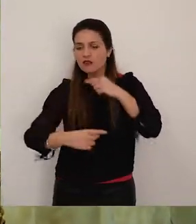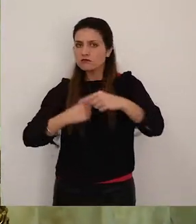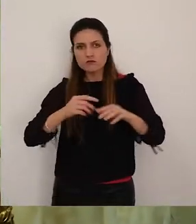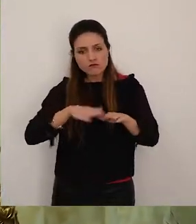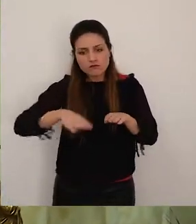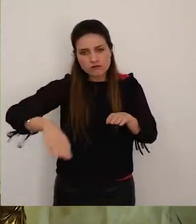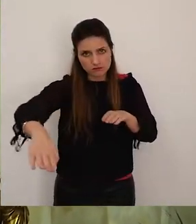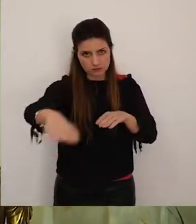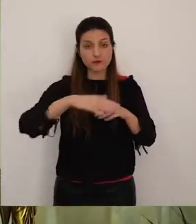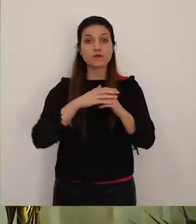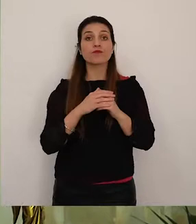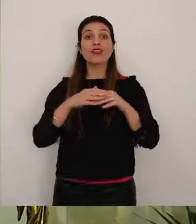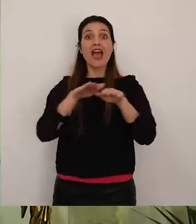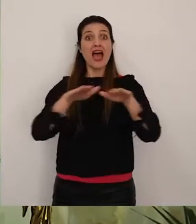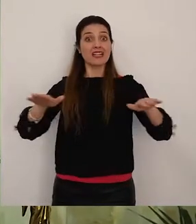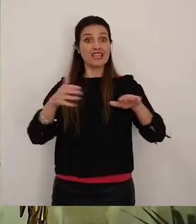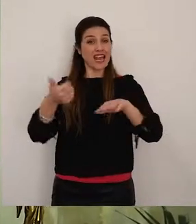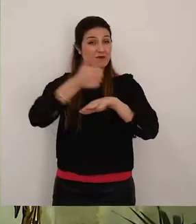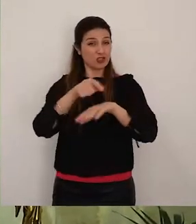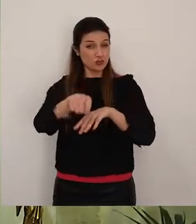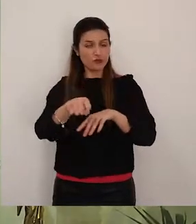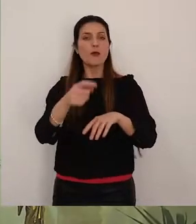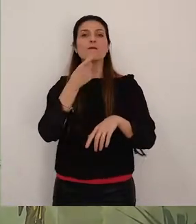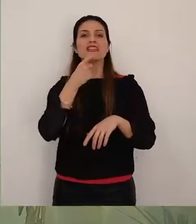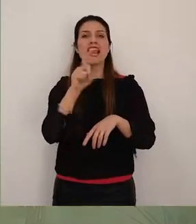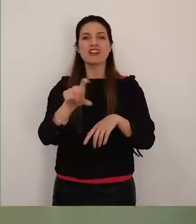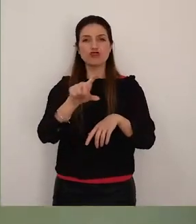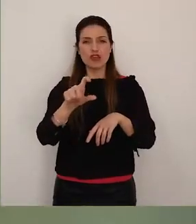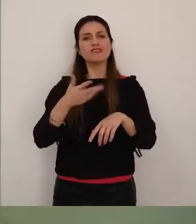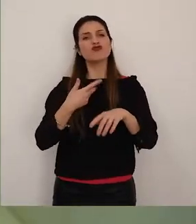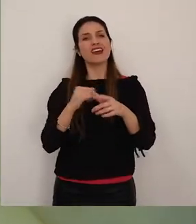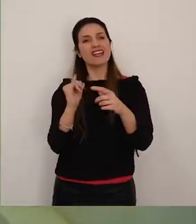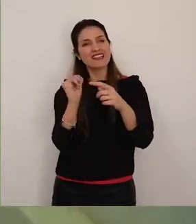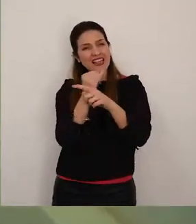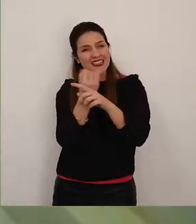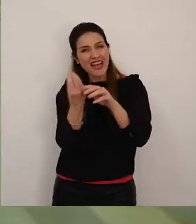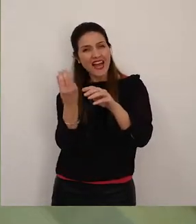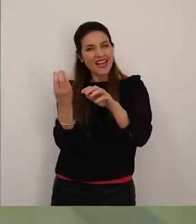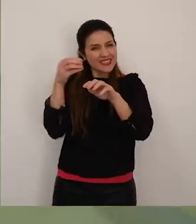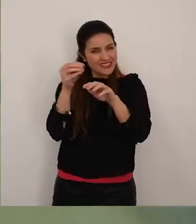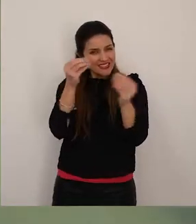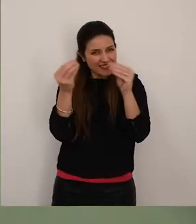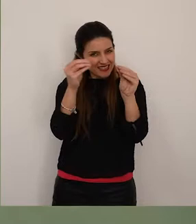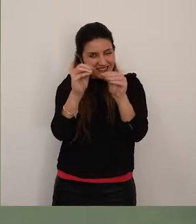L'altare principale è in pietra leccese, arricchito da pregiate decorazioni e da un crocefisso.